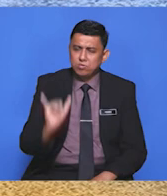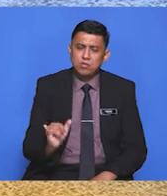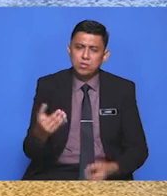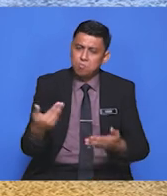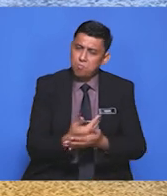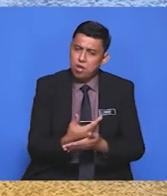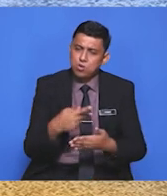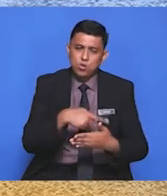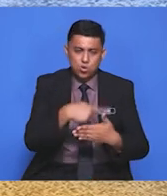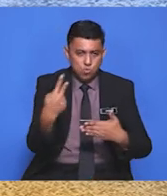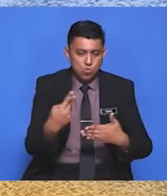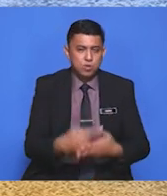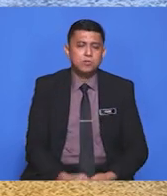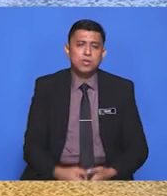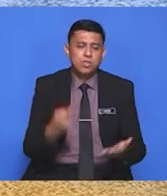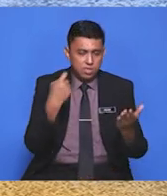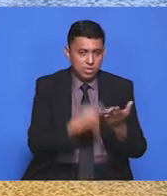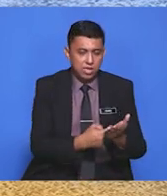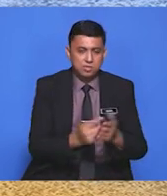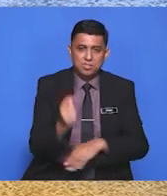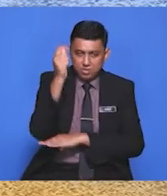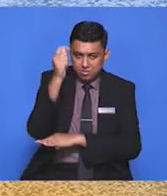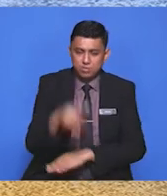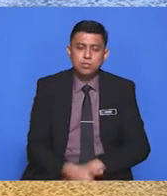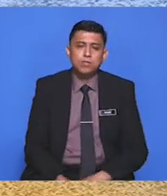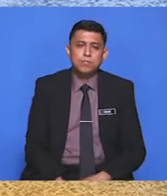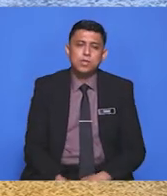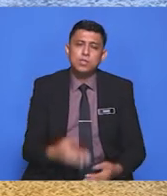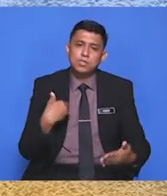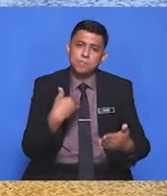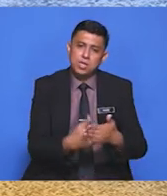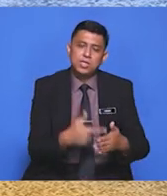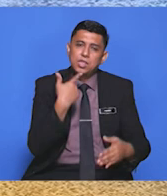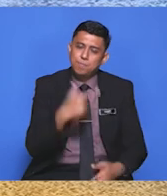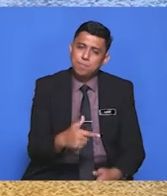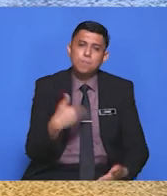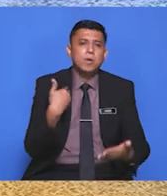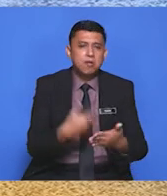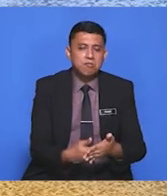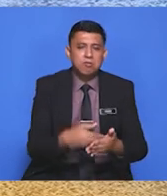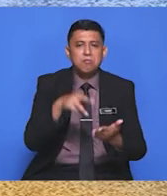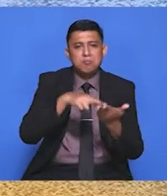baru dikeluarkan dalam pasaran, harganya adalah tinggi dan semakin lama harganya